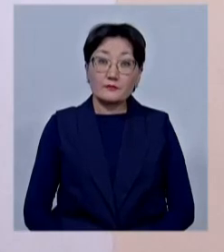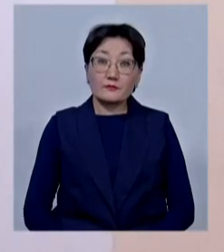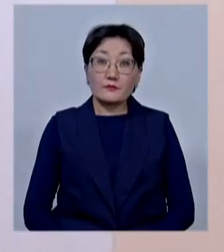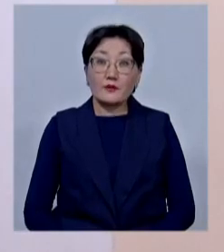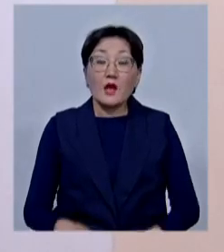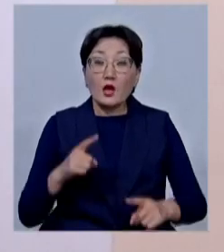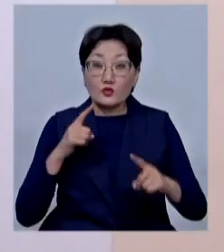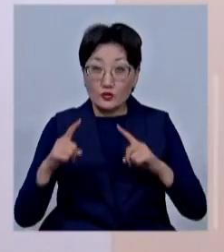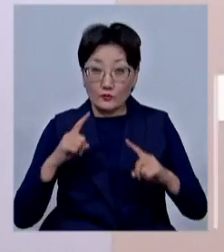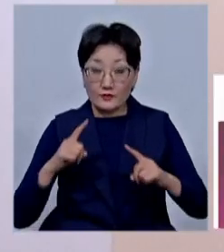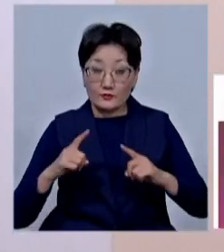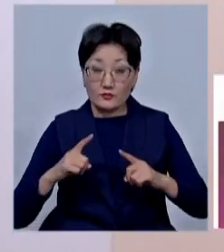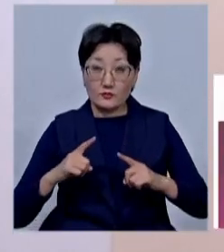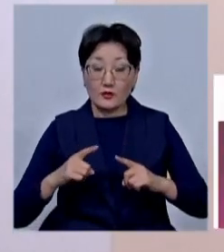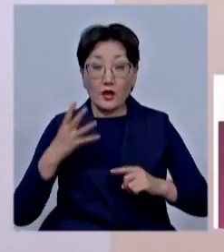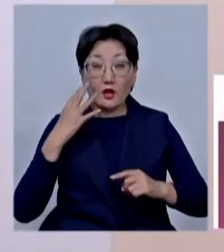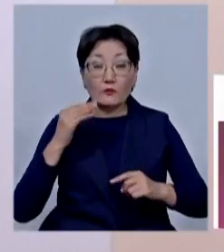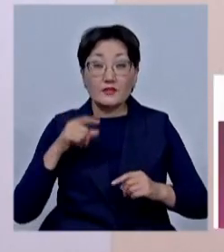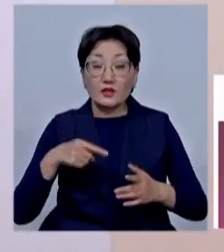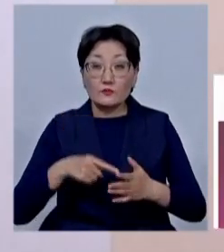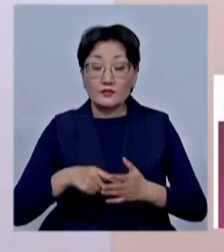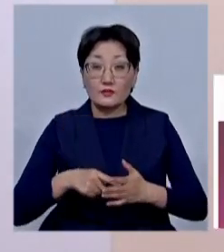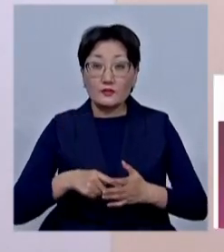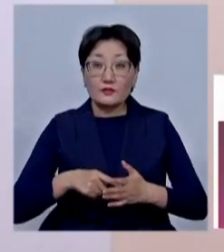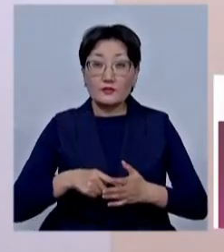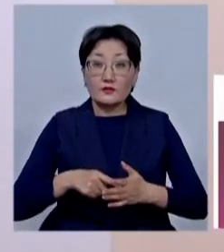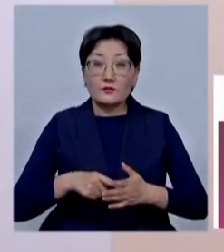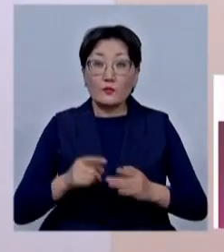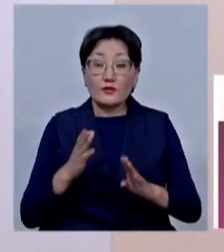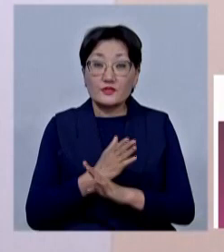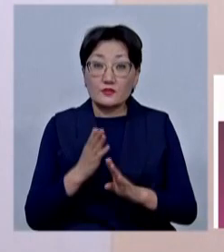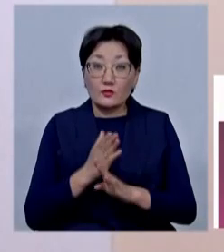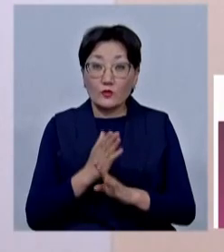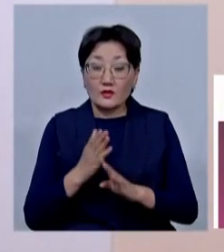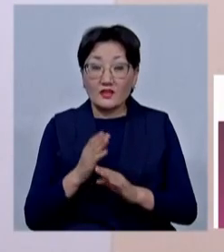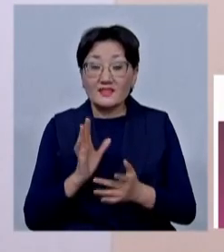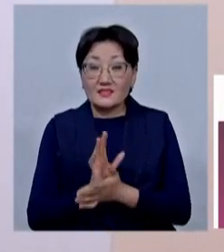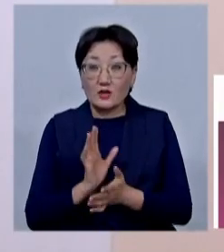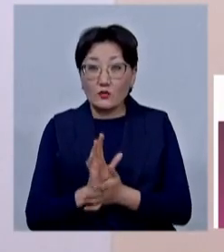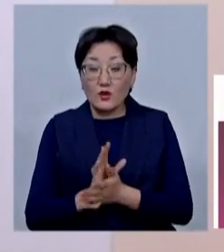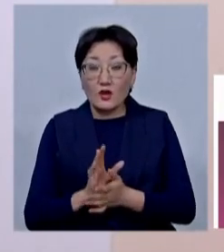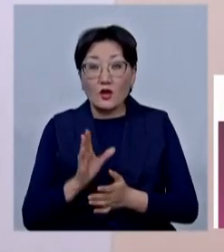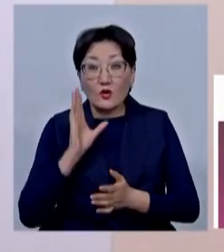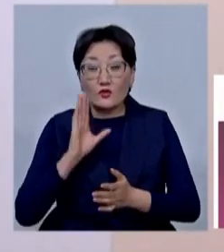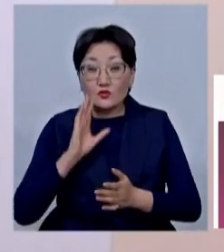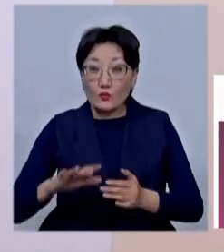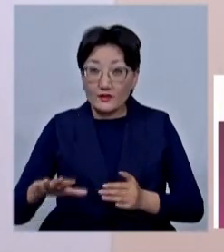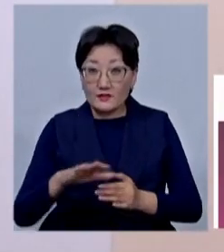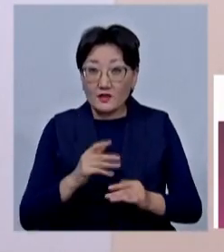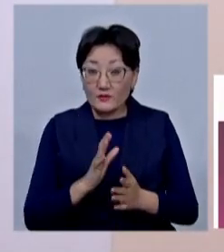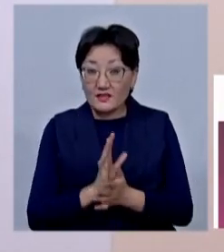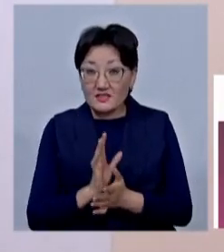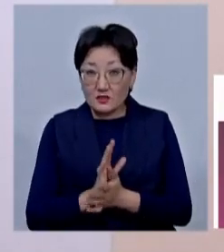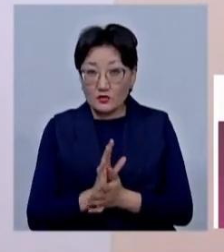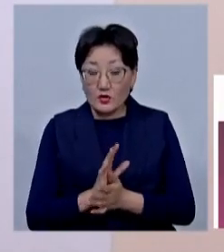Дөңгелек үстелде Алматы қаласының атмосфералық ауаның ластануы, су айдындарының ластануы, сонымен